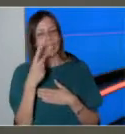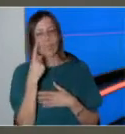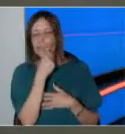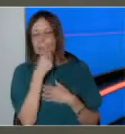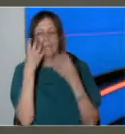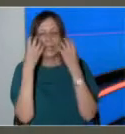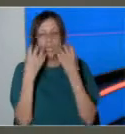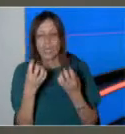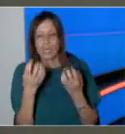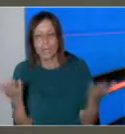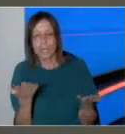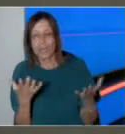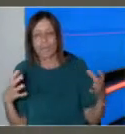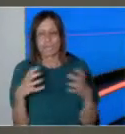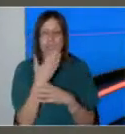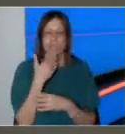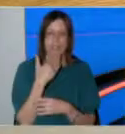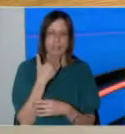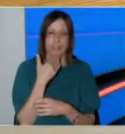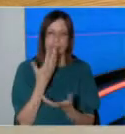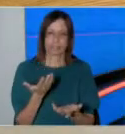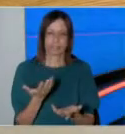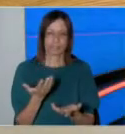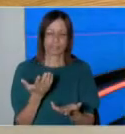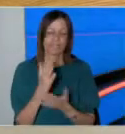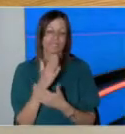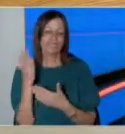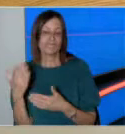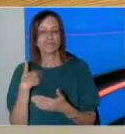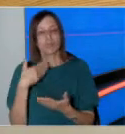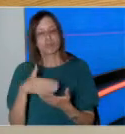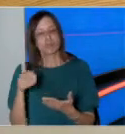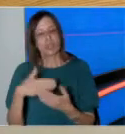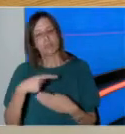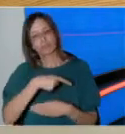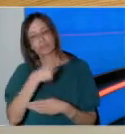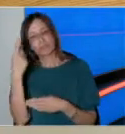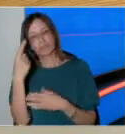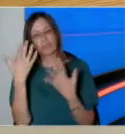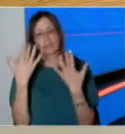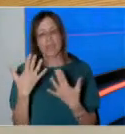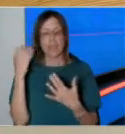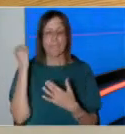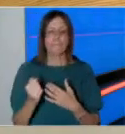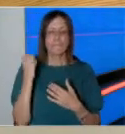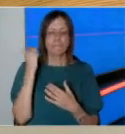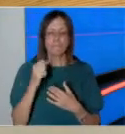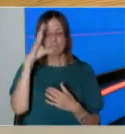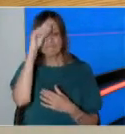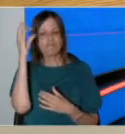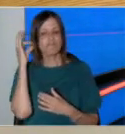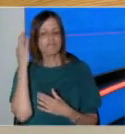קלות על המתרחש בחברה הישראלית. מחד, אנו ממשיכים לעלות במספרי הנרצחות והנרצחים